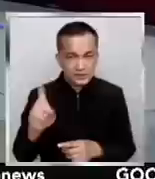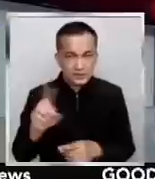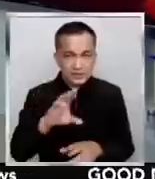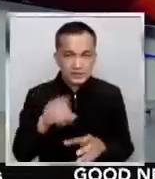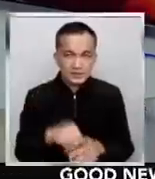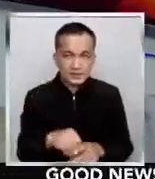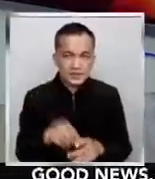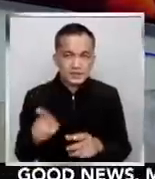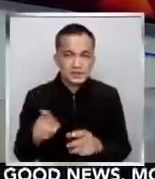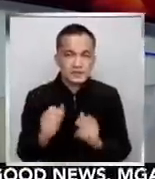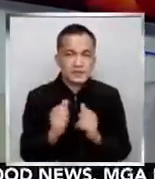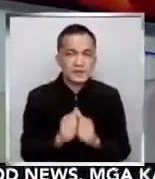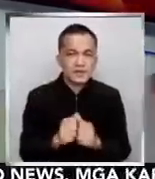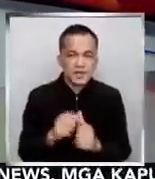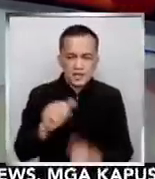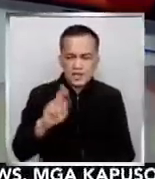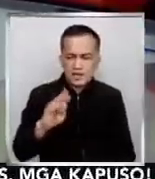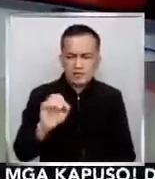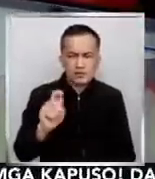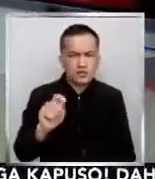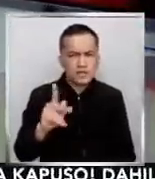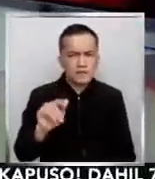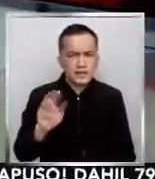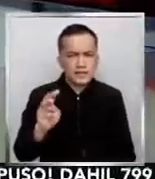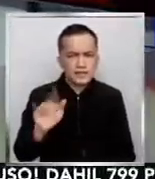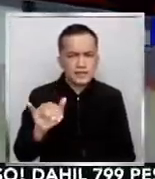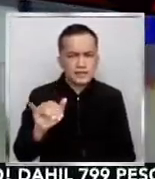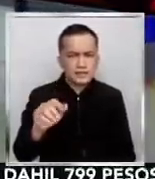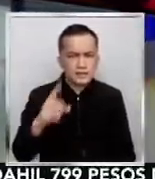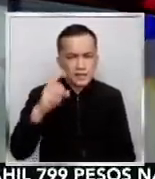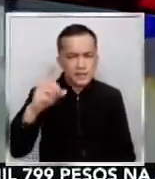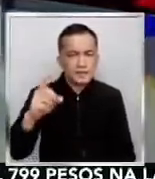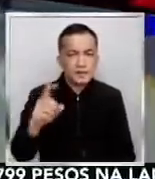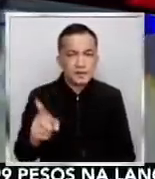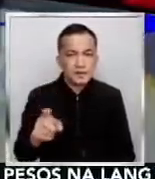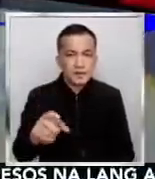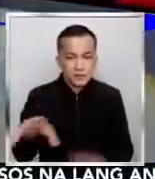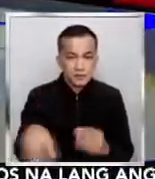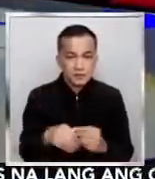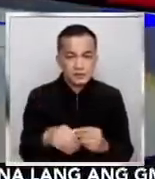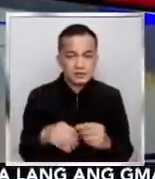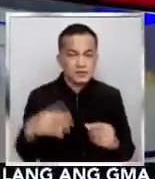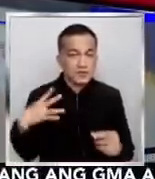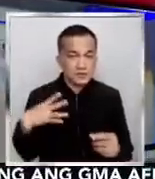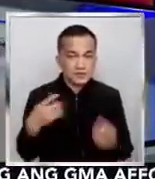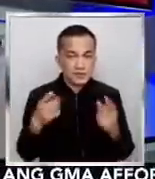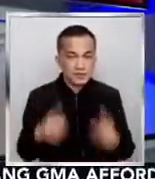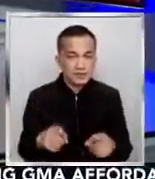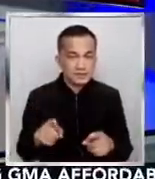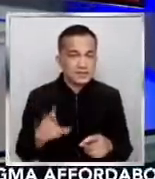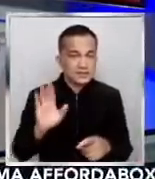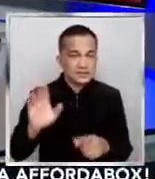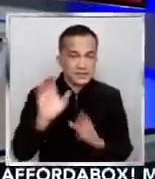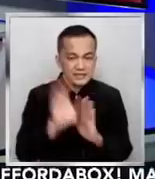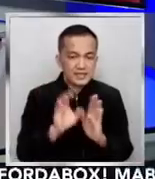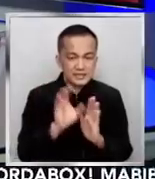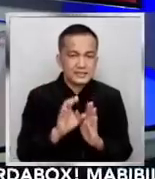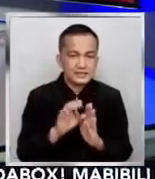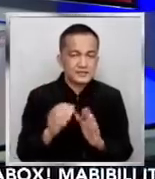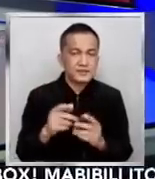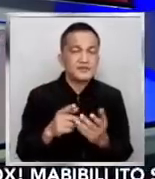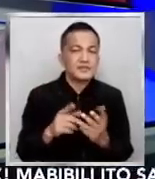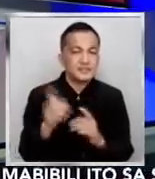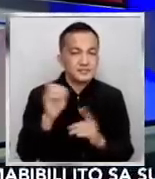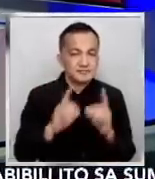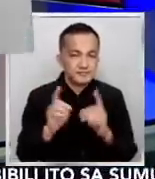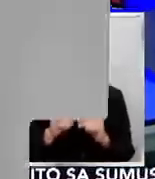sa Abot Kamay na Pangarap. Pero bukod dyan, kaabang-abang din ang mga mangyayari sa kanyang character sa serye. Yan ang chika ni